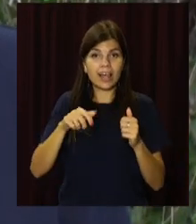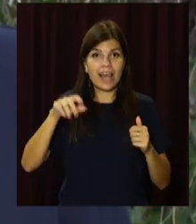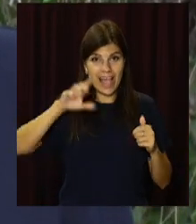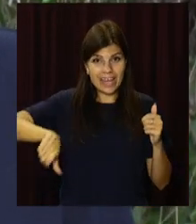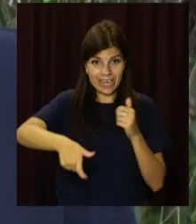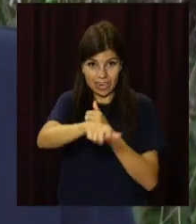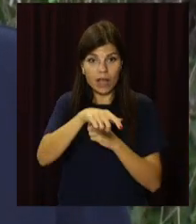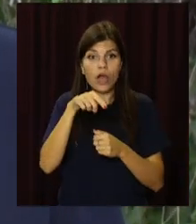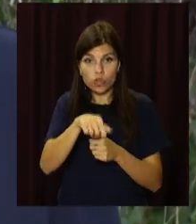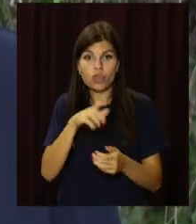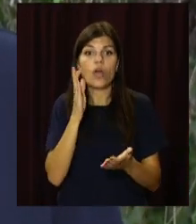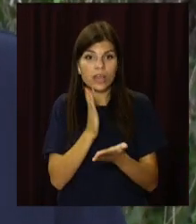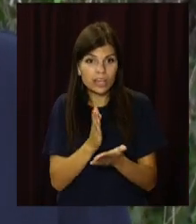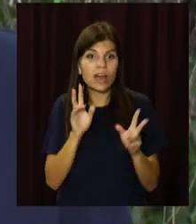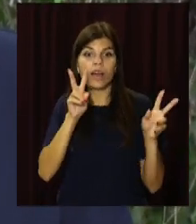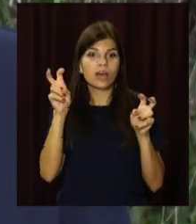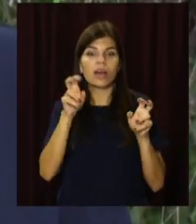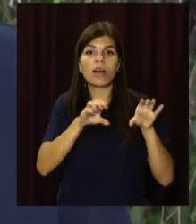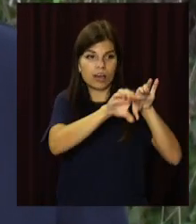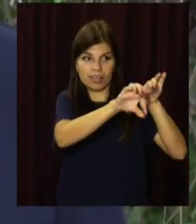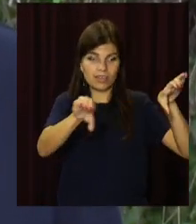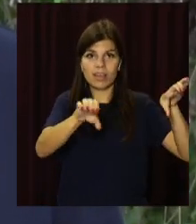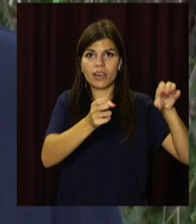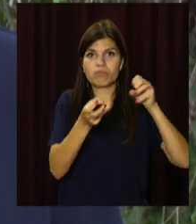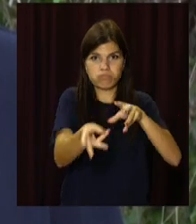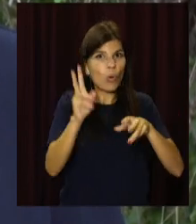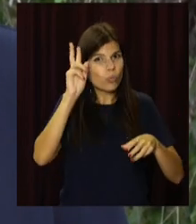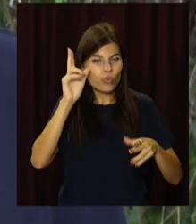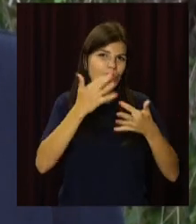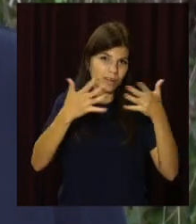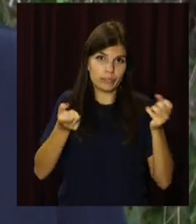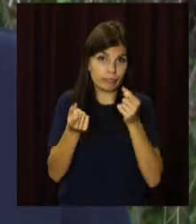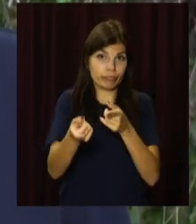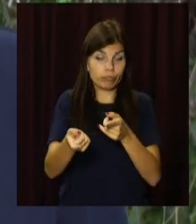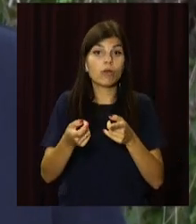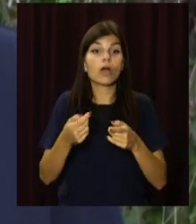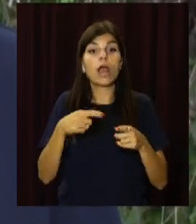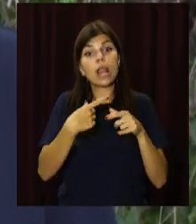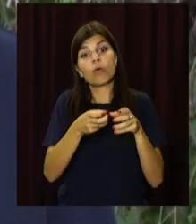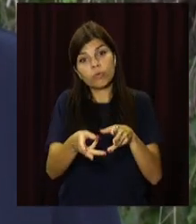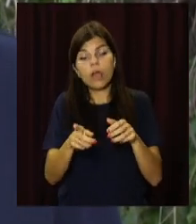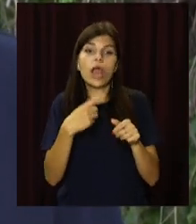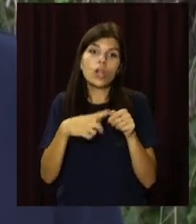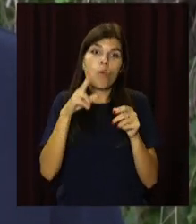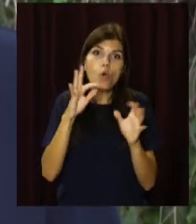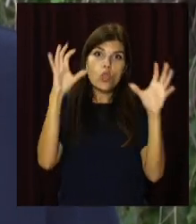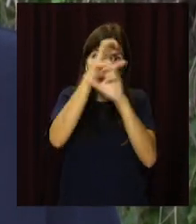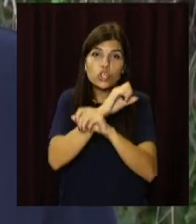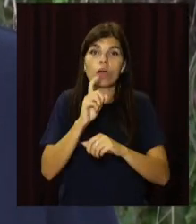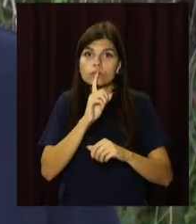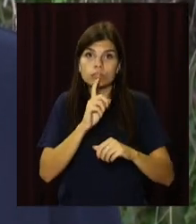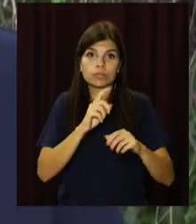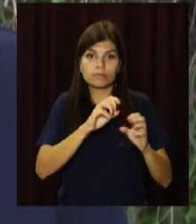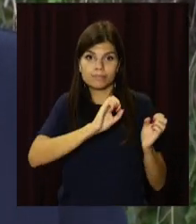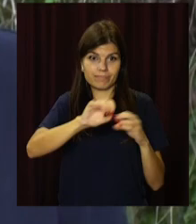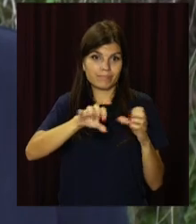Гнилокіш, осуществляють так називаємо зброси каналізації непосередньо в цю ріку. Либо зброс, либо по ночам вони перекачують